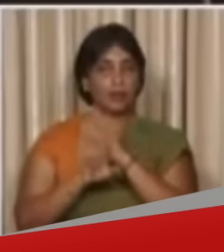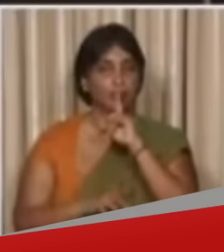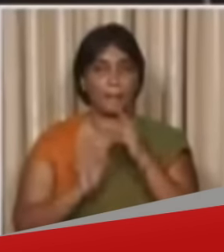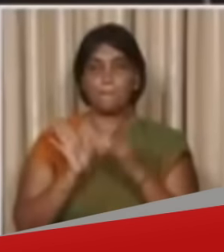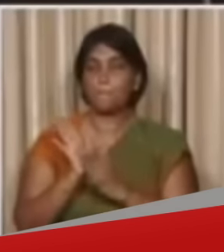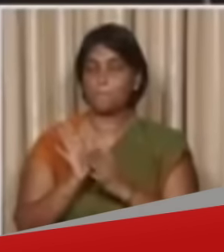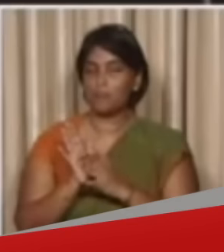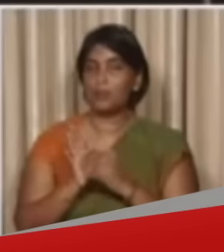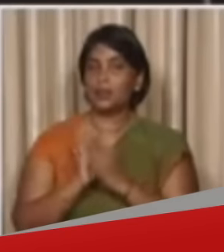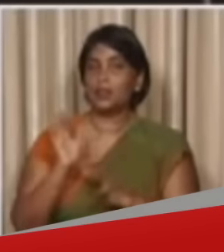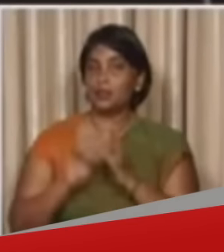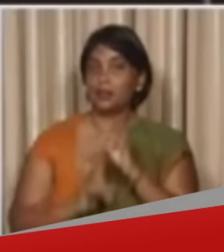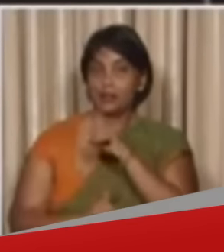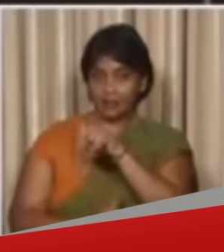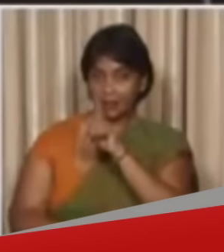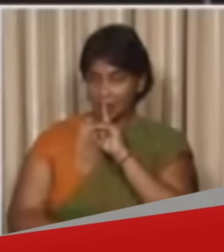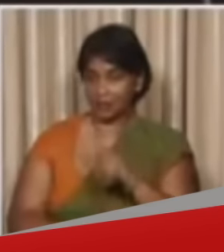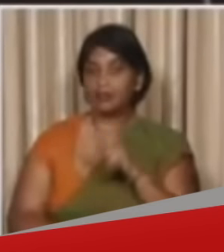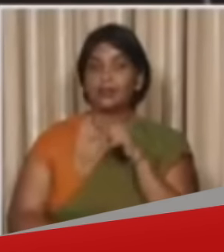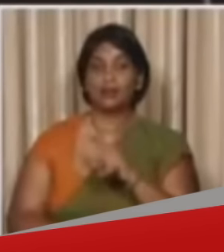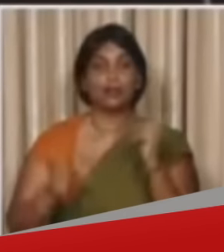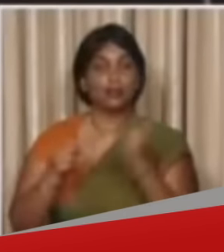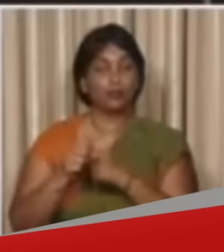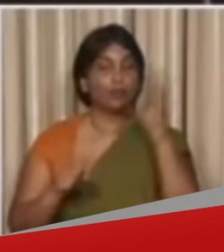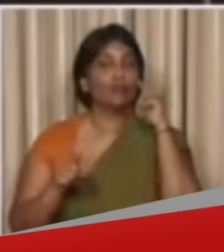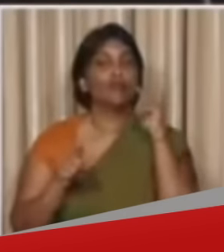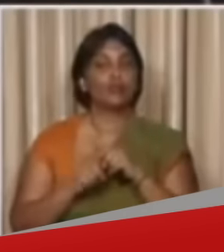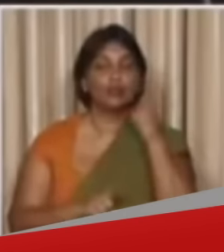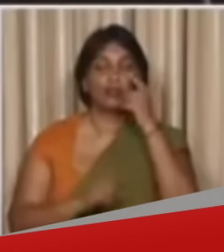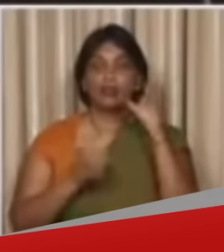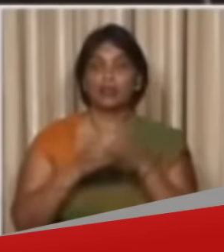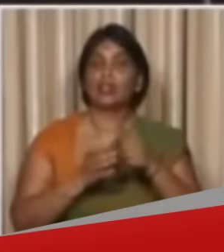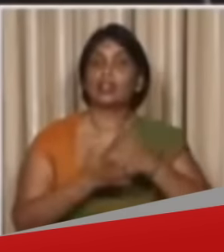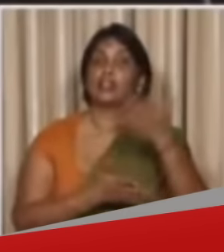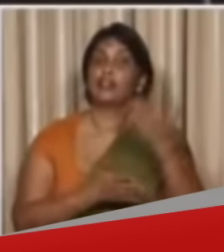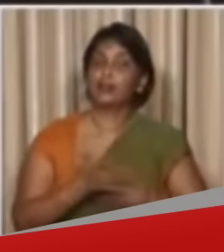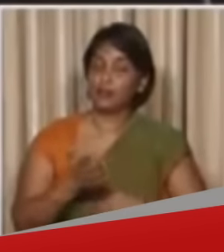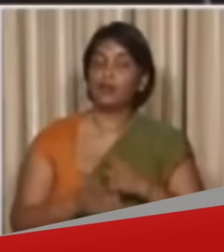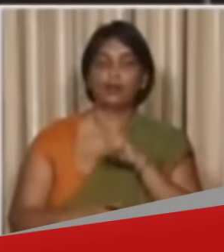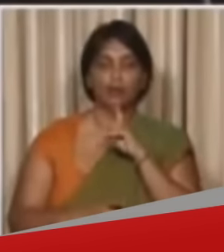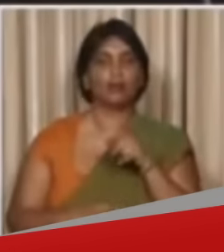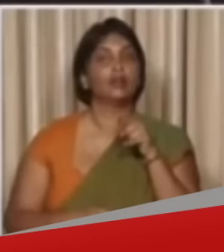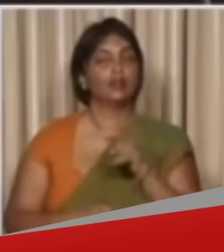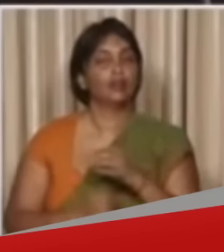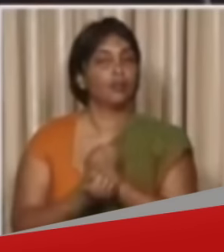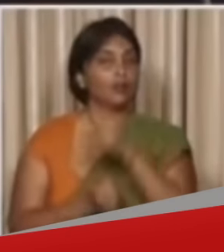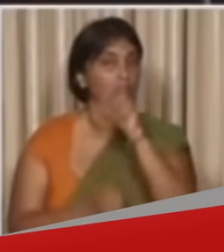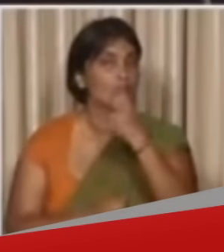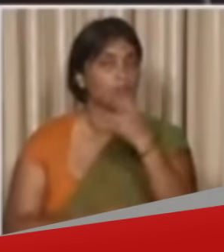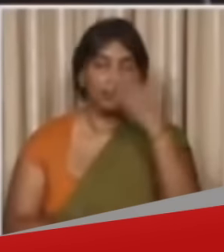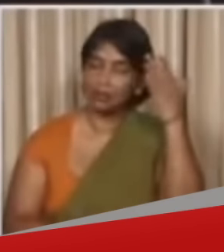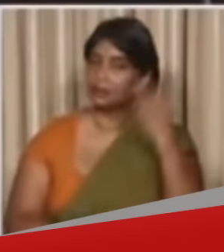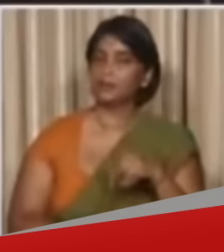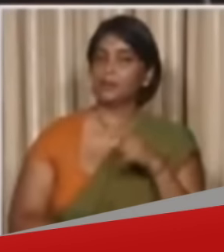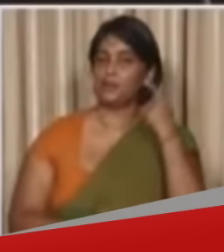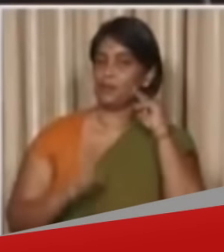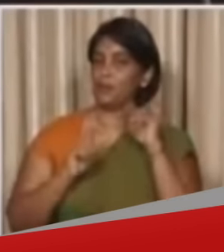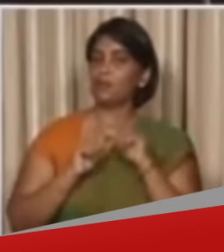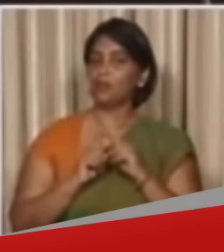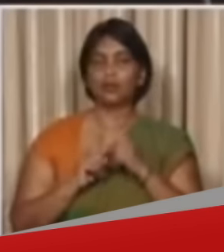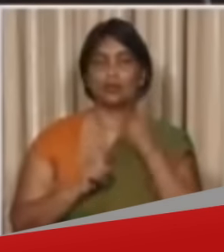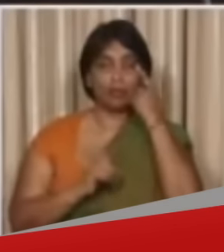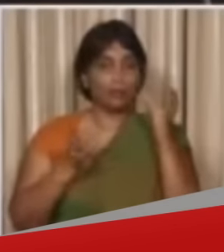මහින්දානන්ද අලුත්ගමගේ මහත්තයා කිව්වා මේ ඝාතන සම්බන්ධව බුද්ධ්‍යංශ වාර්තා කරලා දිනවා කියලා. හැබැයි මේ පොලිස් නිලධාරි දෙන්නගේ ඝාතනයේ සම්බන්ධව